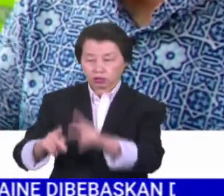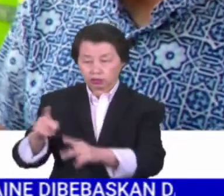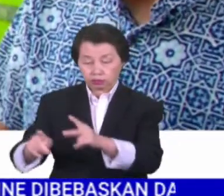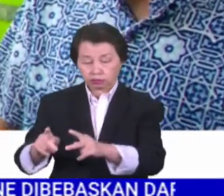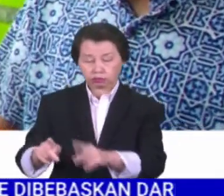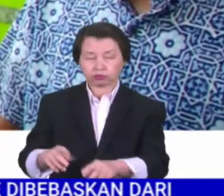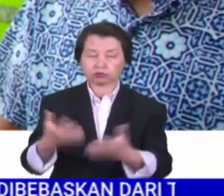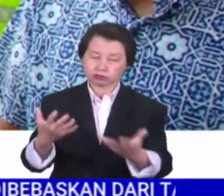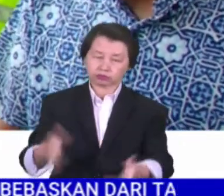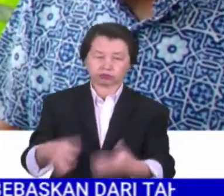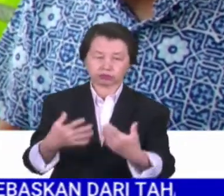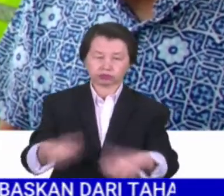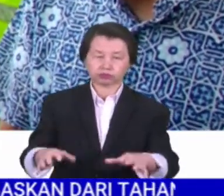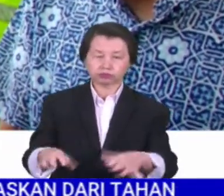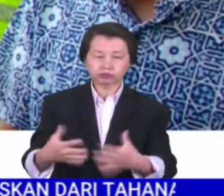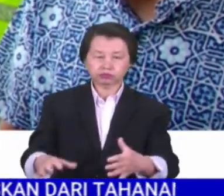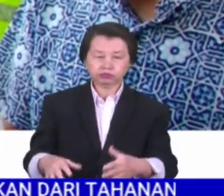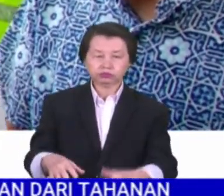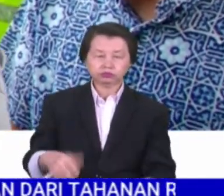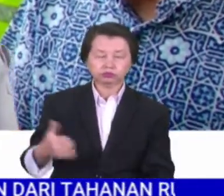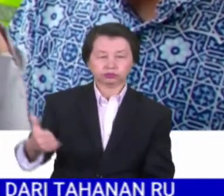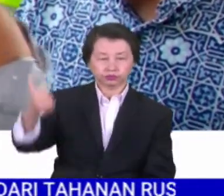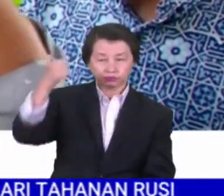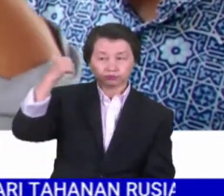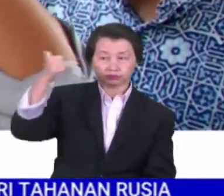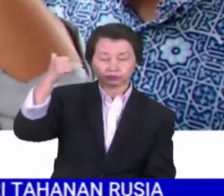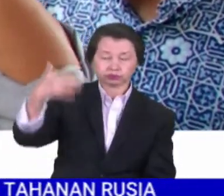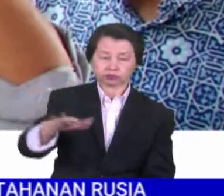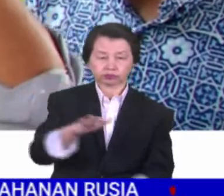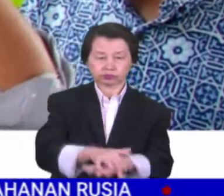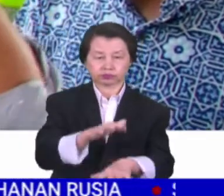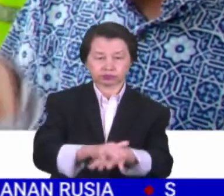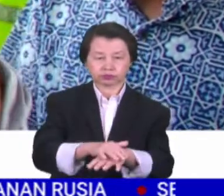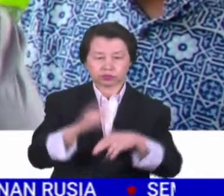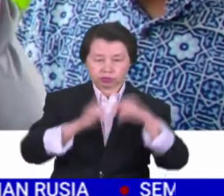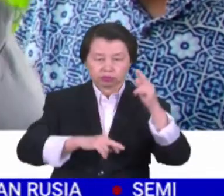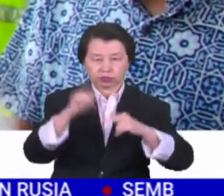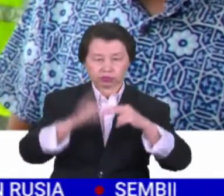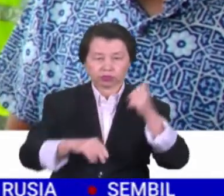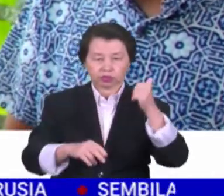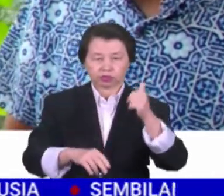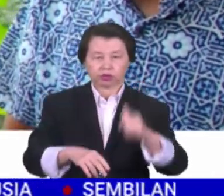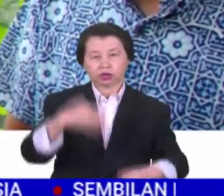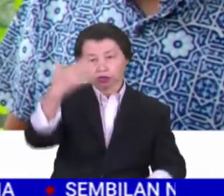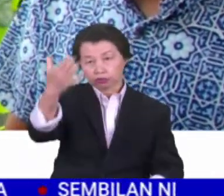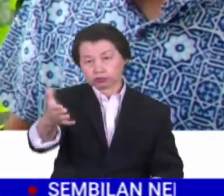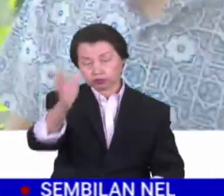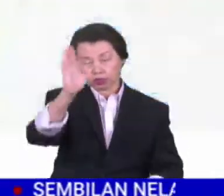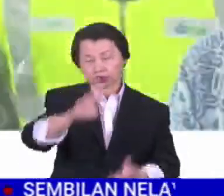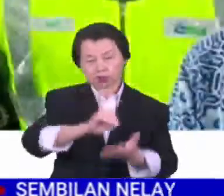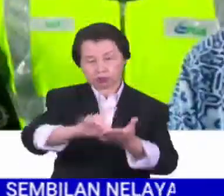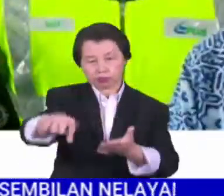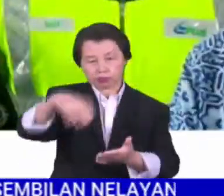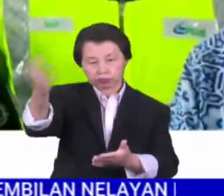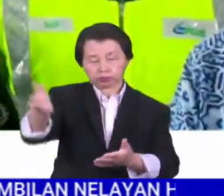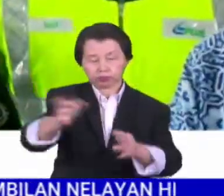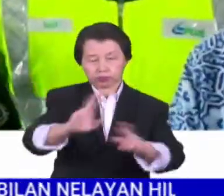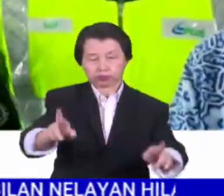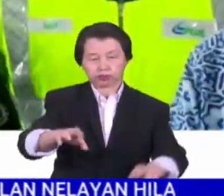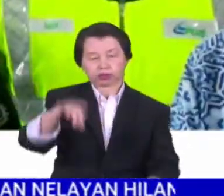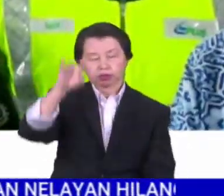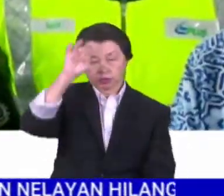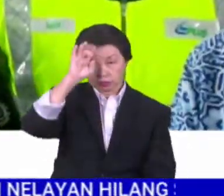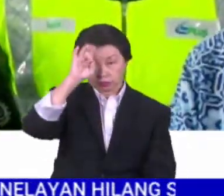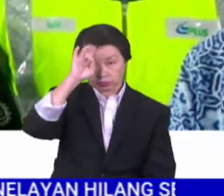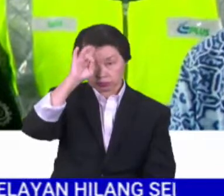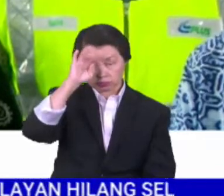mula dibuat. Sekarang pun dah sebelah sana dah rancak sebelah SKVE, sebelah sini akan mula minggu depan also. InsyaAllah